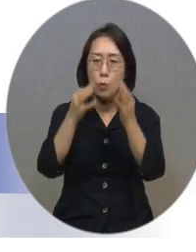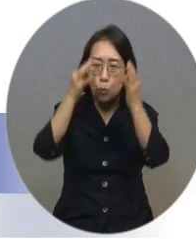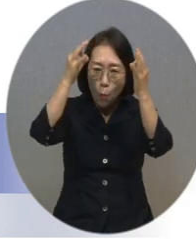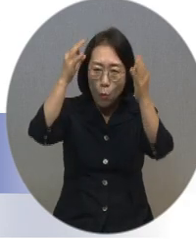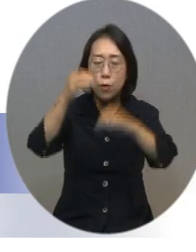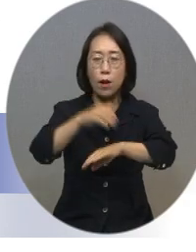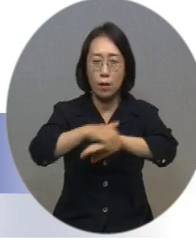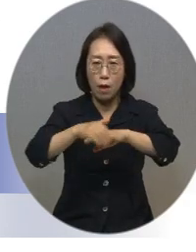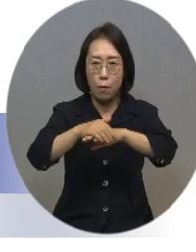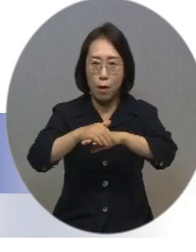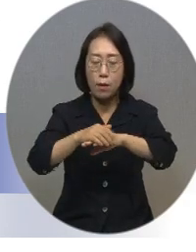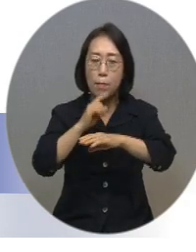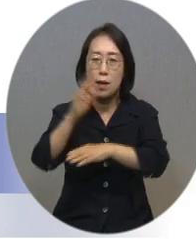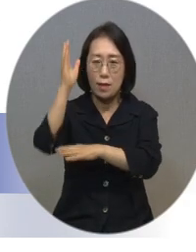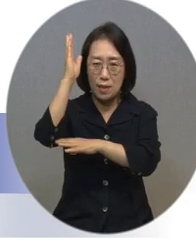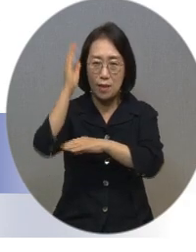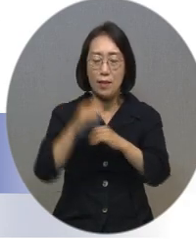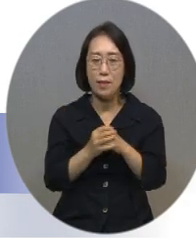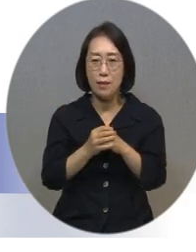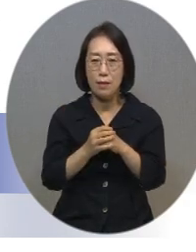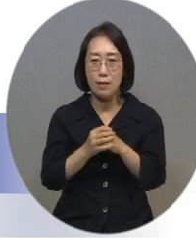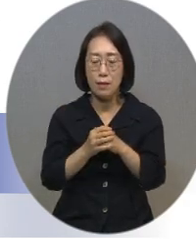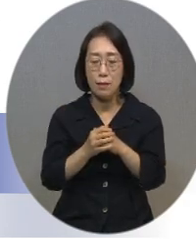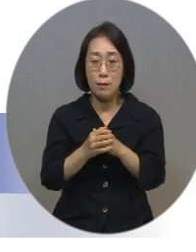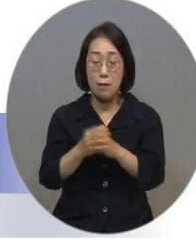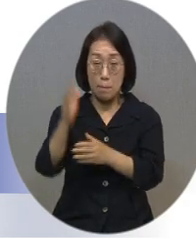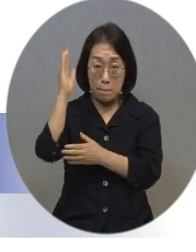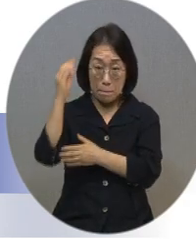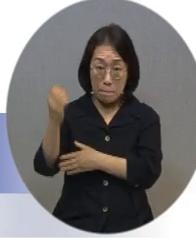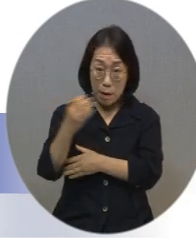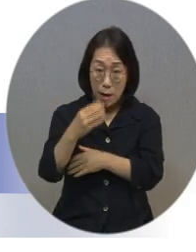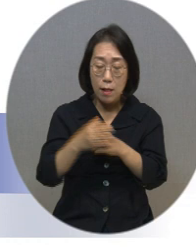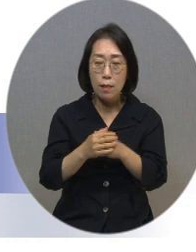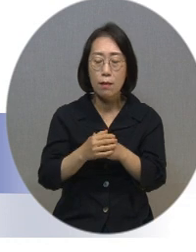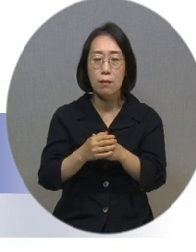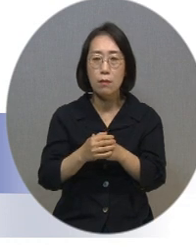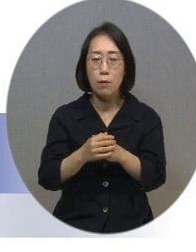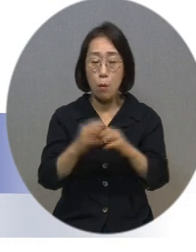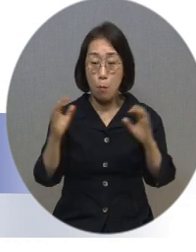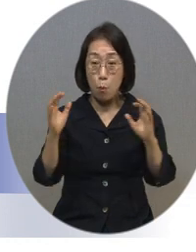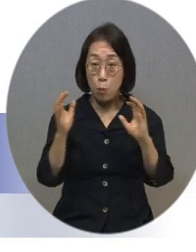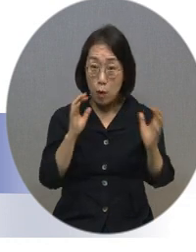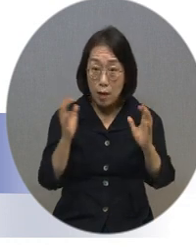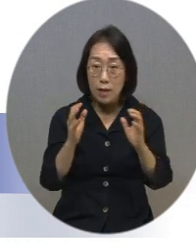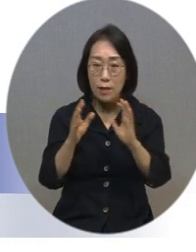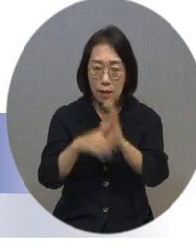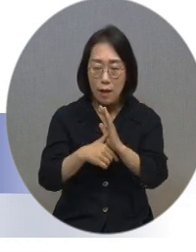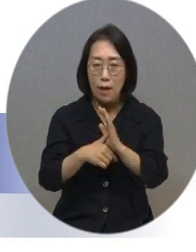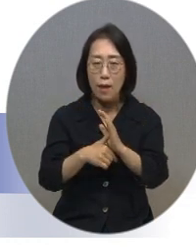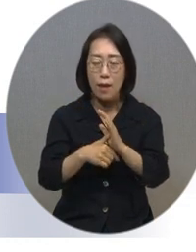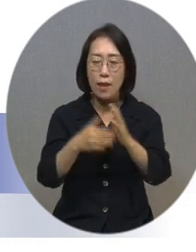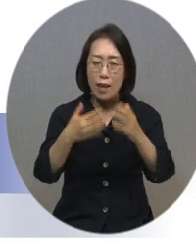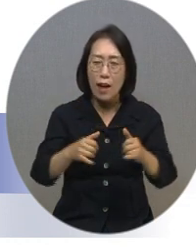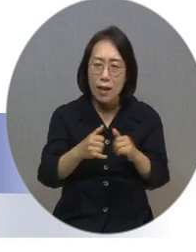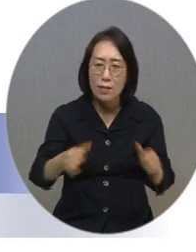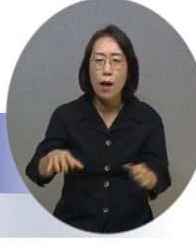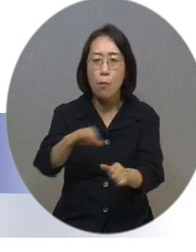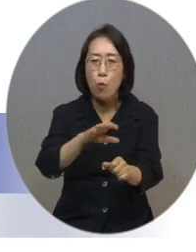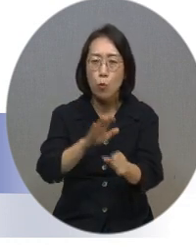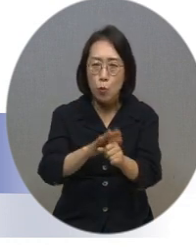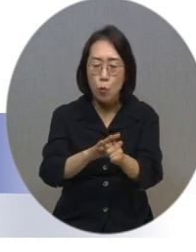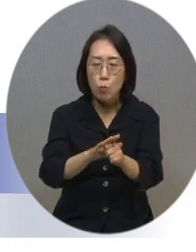방침이라고 밝혔습니다 한 총리는 국무회의에서 약자 복지를 국정운영의 핵심 기초로